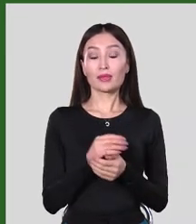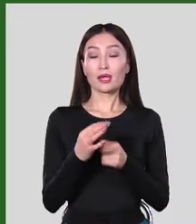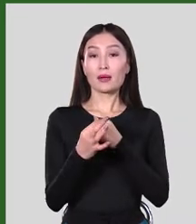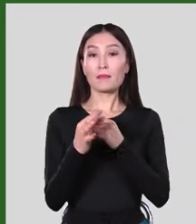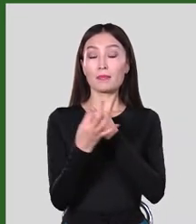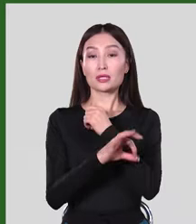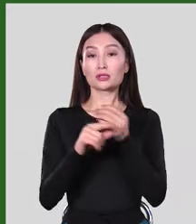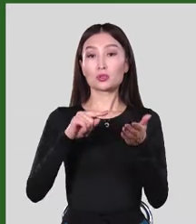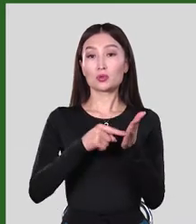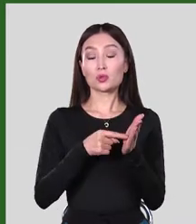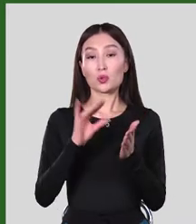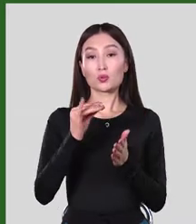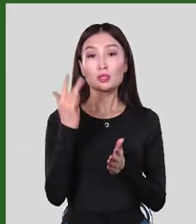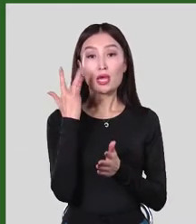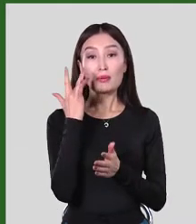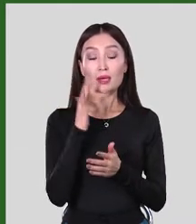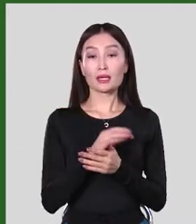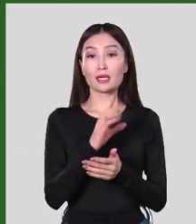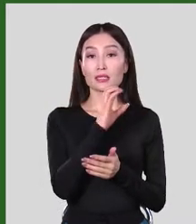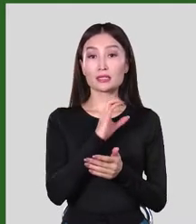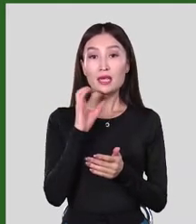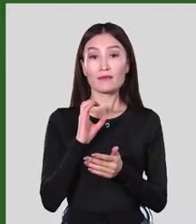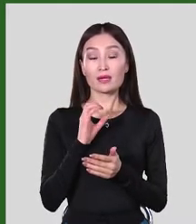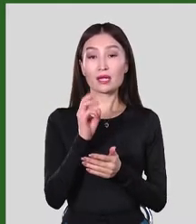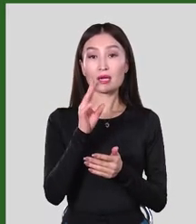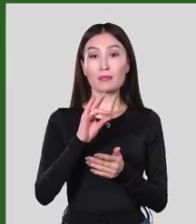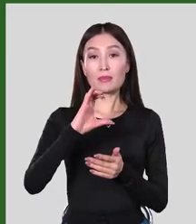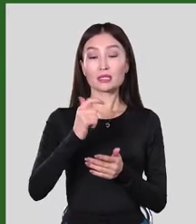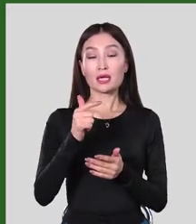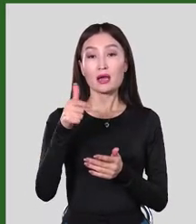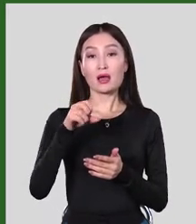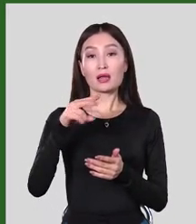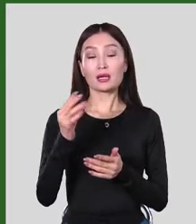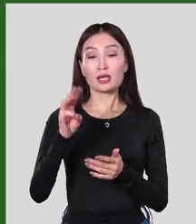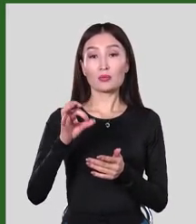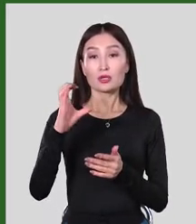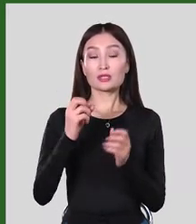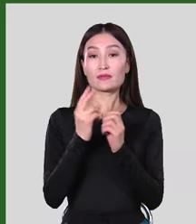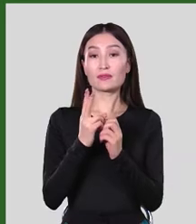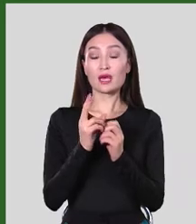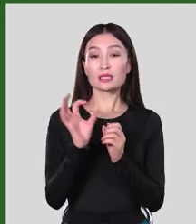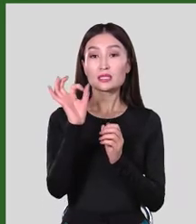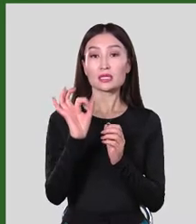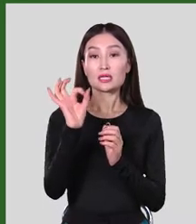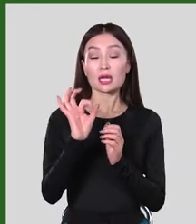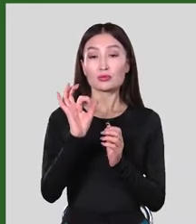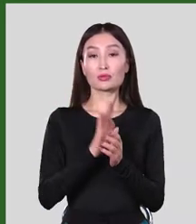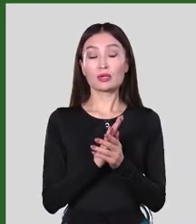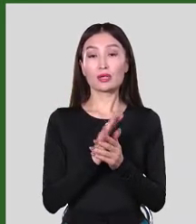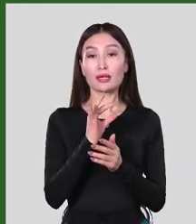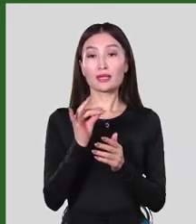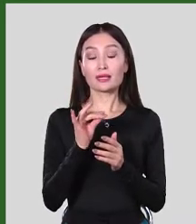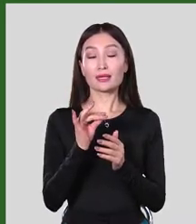Крайние точки Южной Америки – Северная, мыс Гальинос, 12 градусов северной широты